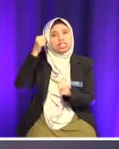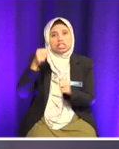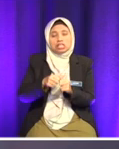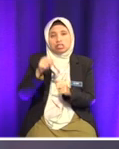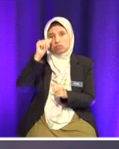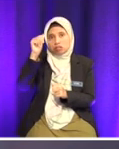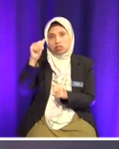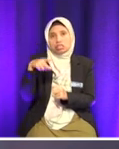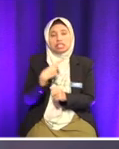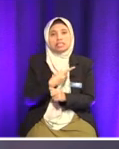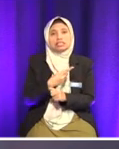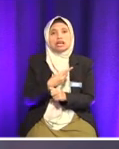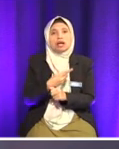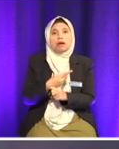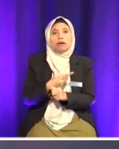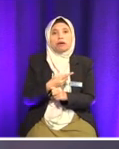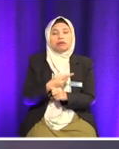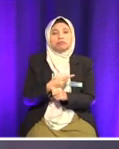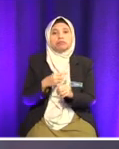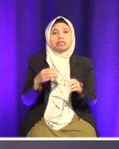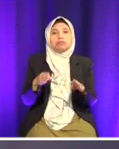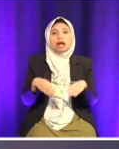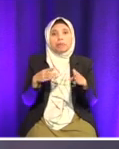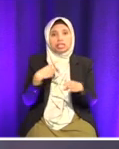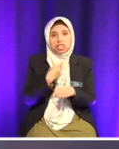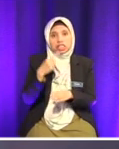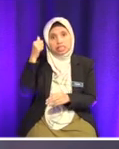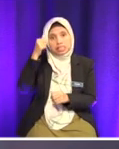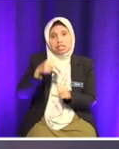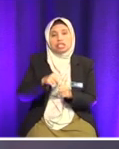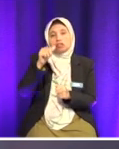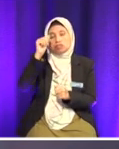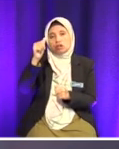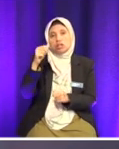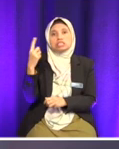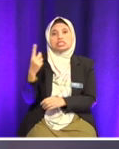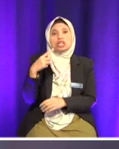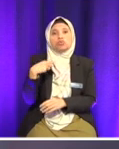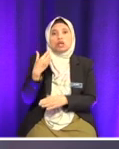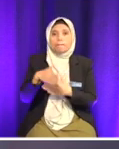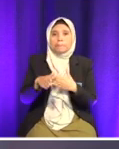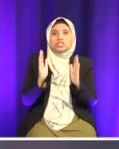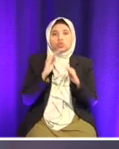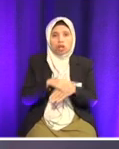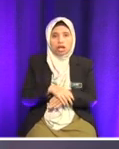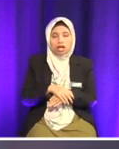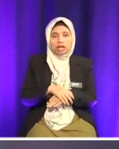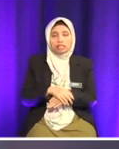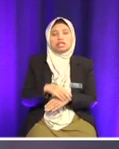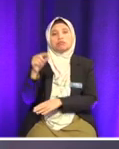sebagaimana kita berzikir kepada Allah yang kita biasa kita zikir selepas salat subhanallah